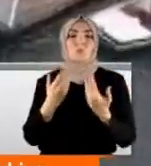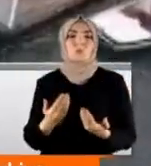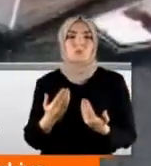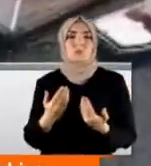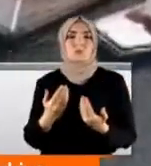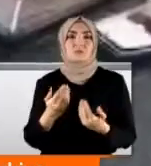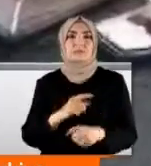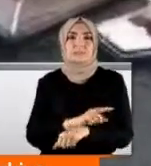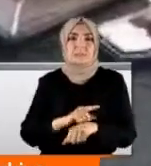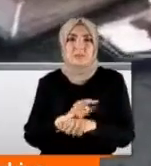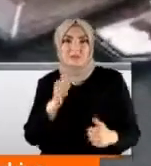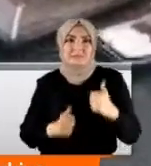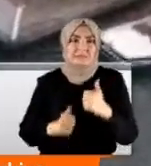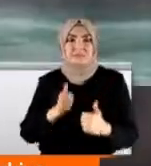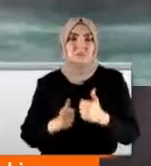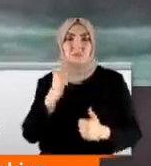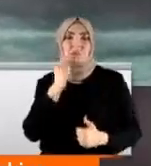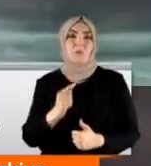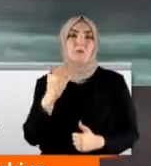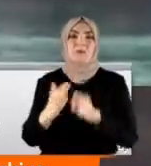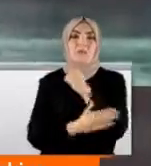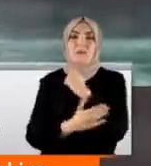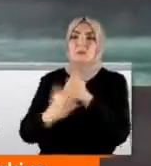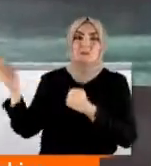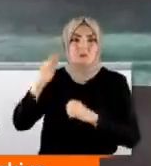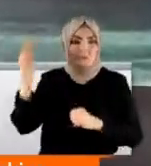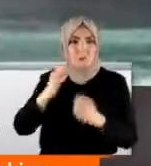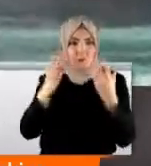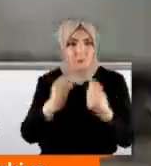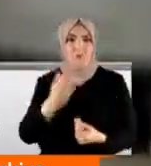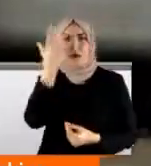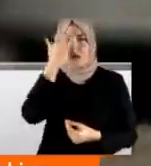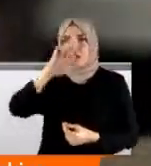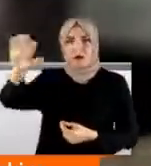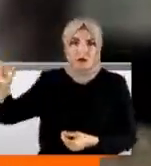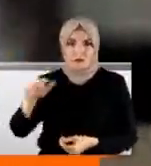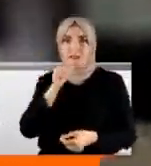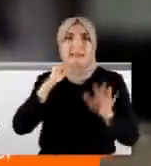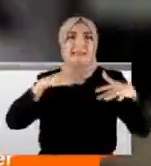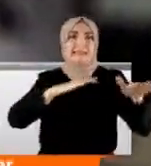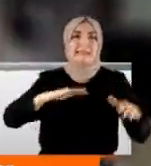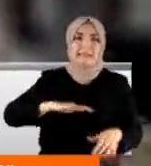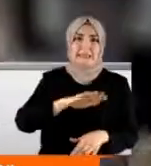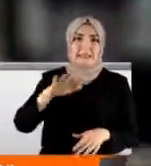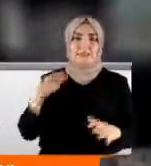Zamanla yarış vardı. Yardım çağrıldı. Hem karadan hem de denizden ekipler geldi.